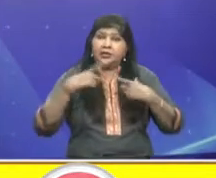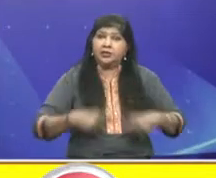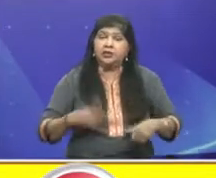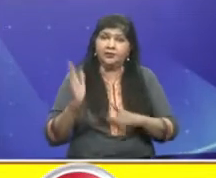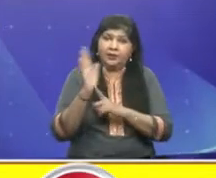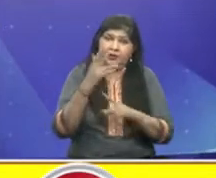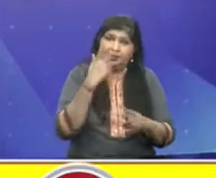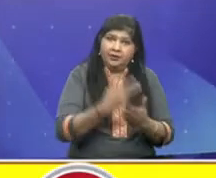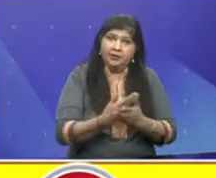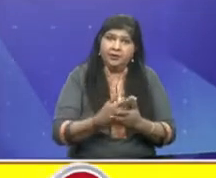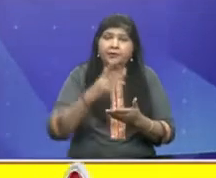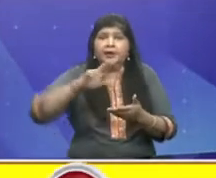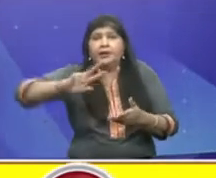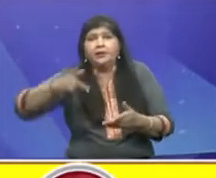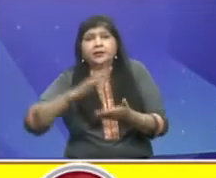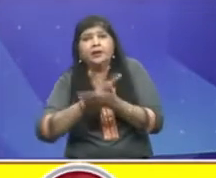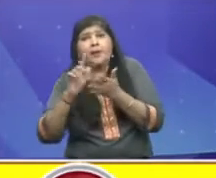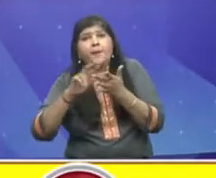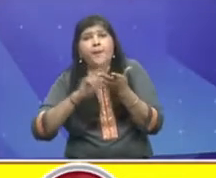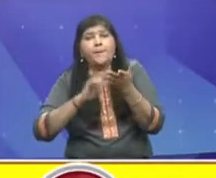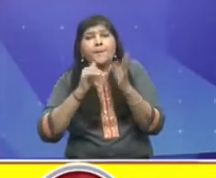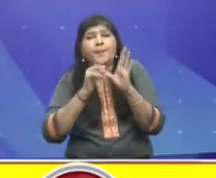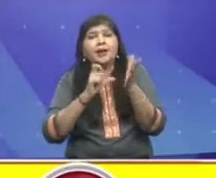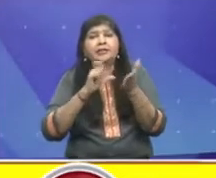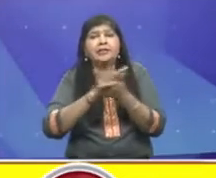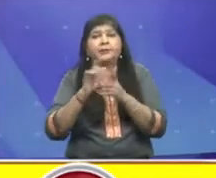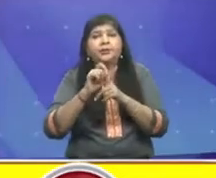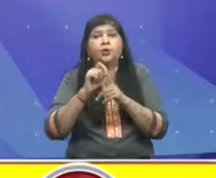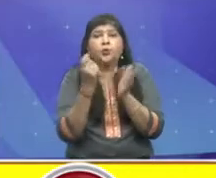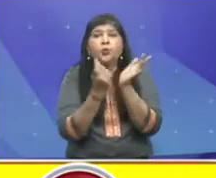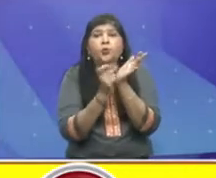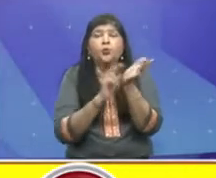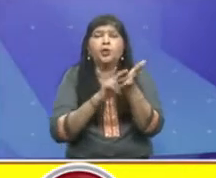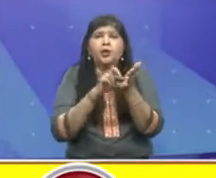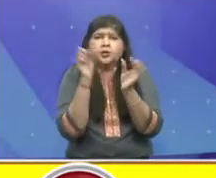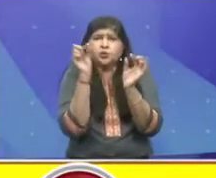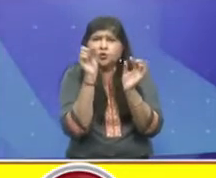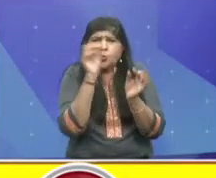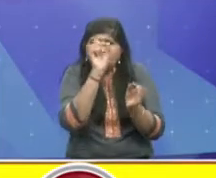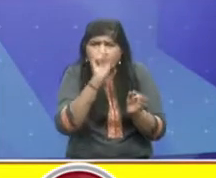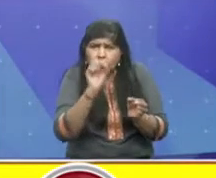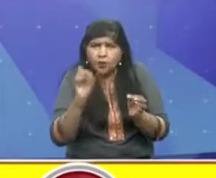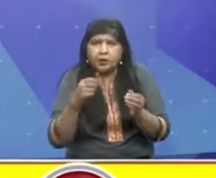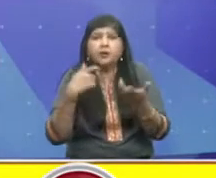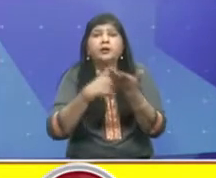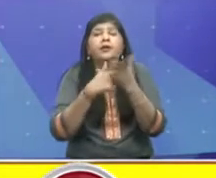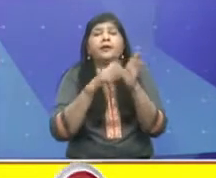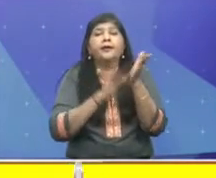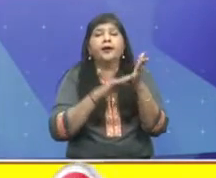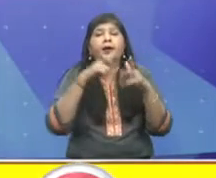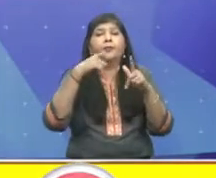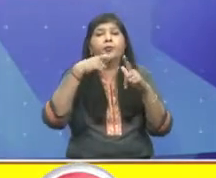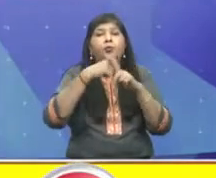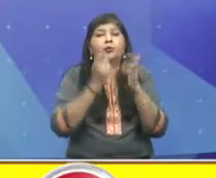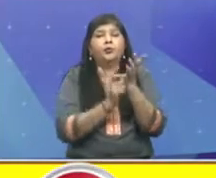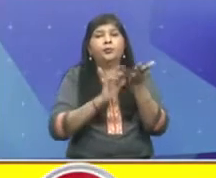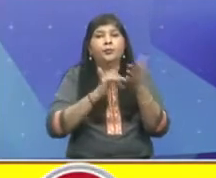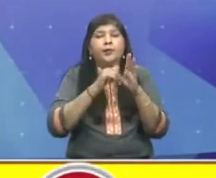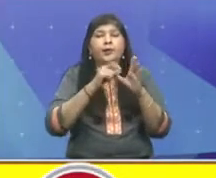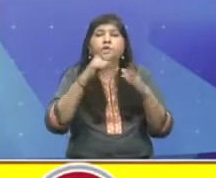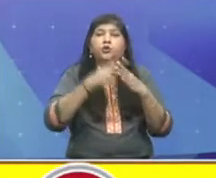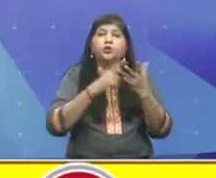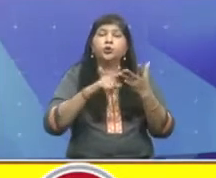काम हिमाचल प्रदेश में ऊना के मिनिएचर राइटर रामकुमार जोशी जी ने भी किया है।